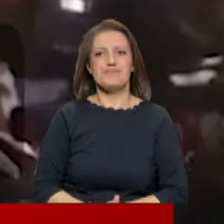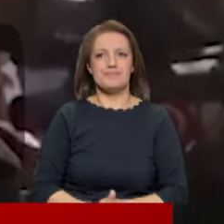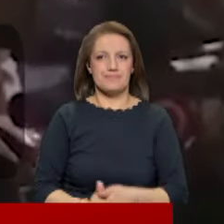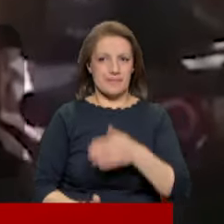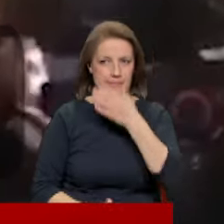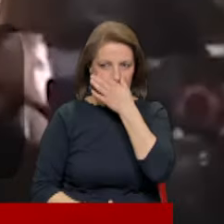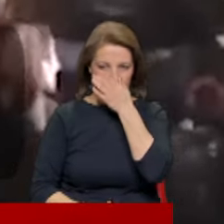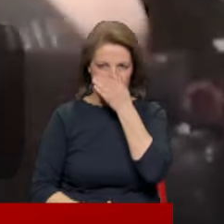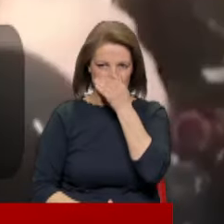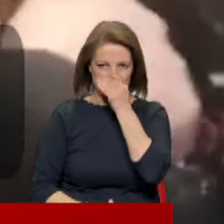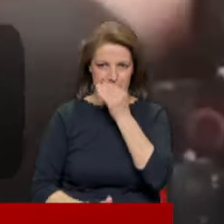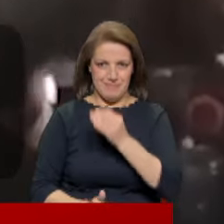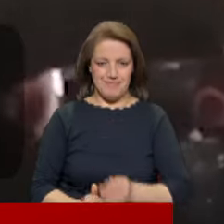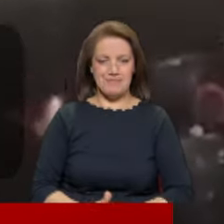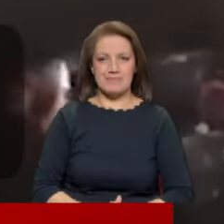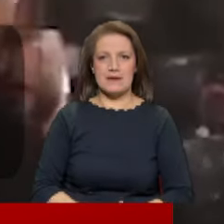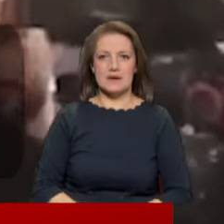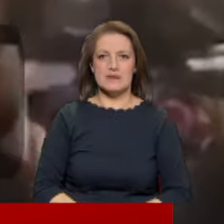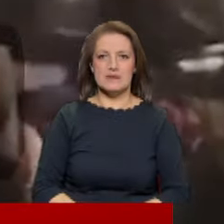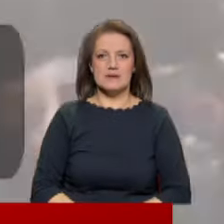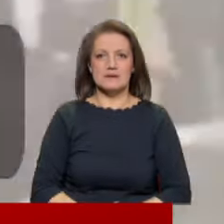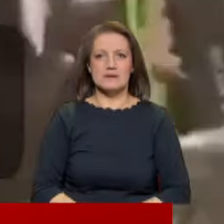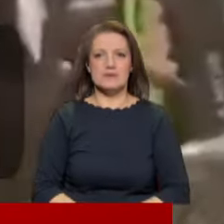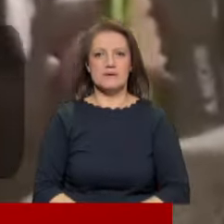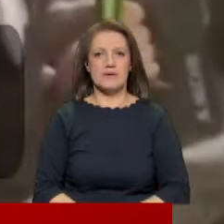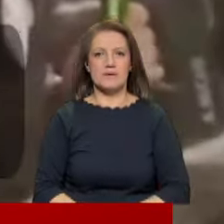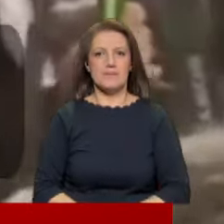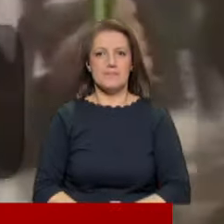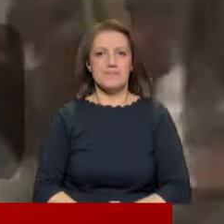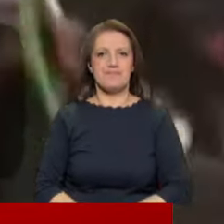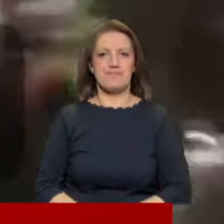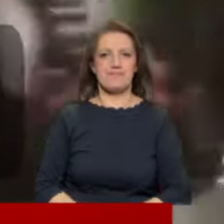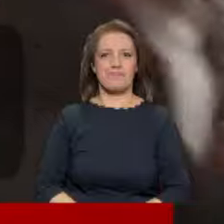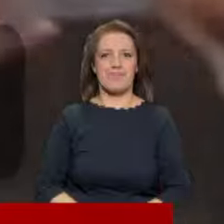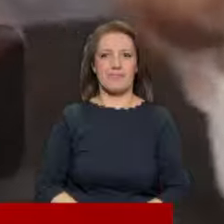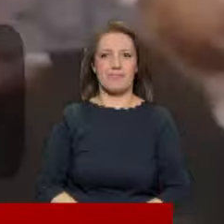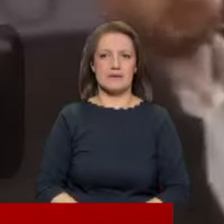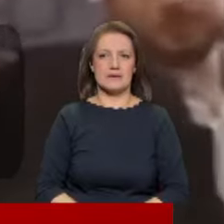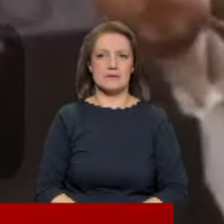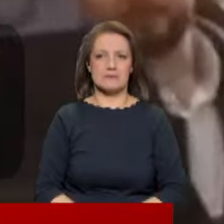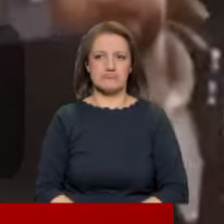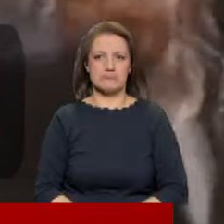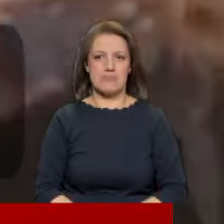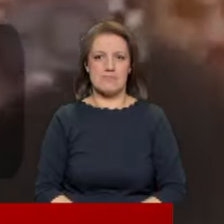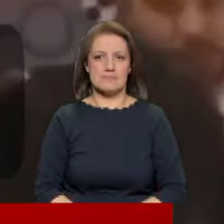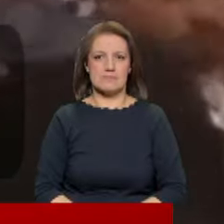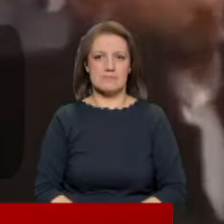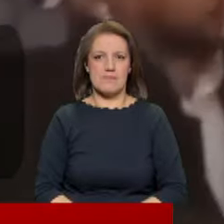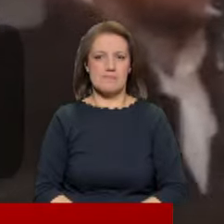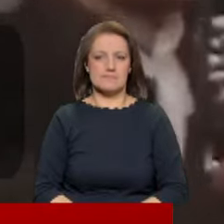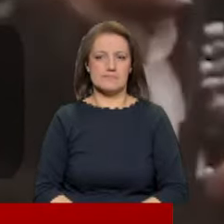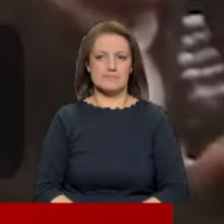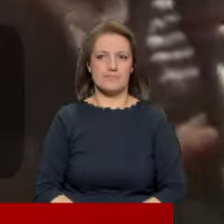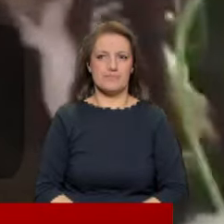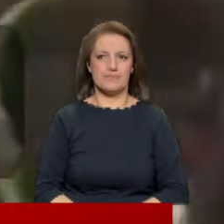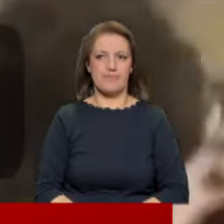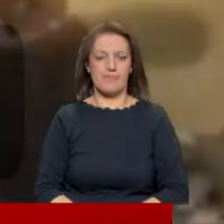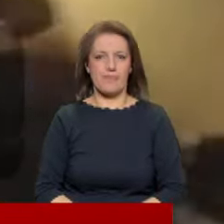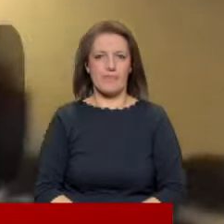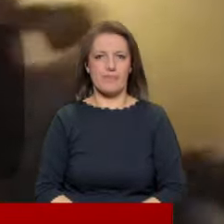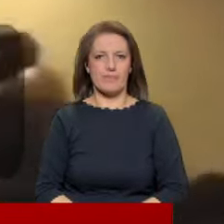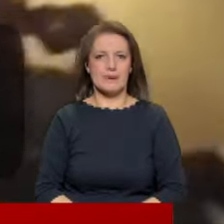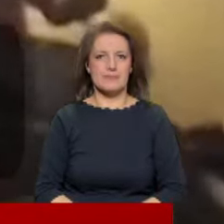anlattıklarınızdan önce iş lazım, aş lazım, para lazım. Toparlarsa biliyorum. Sayın Abdurrahman, ben sizin ne anlatacağınızı biliyorum. Söyledim size. Başka biri yok, onlar da